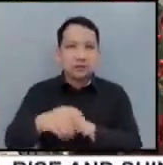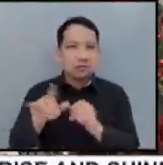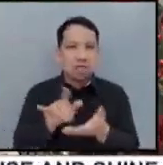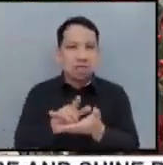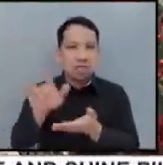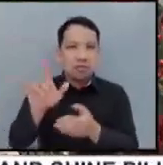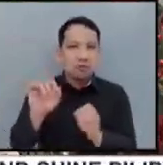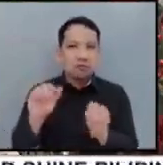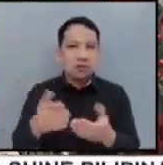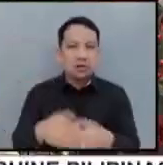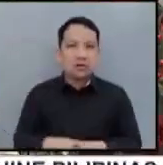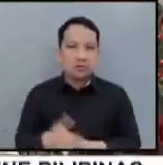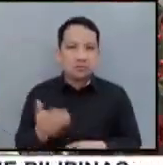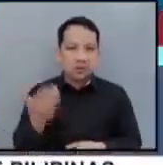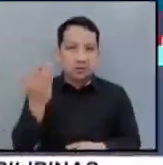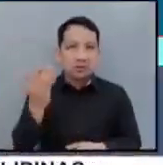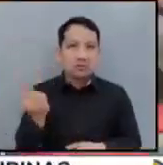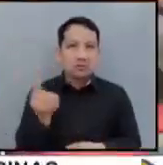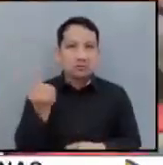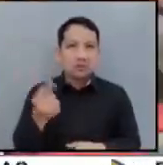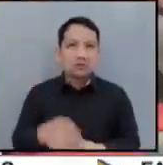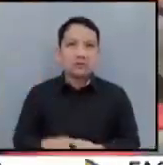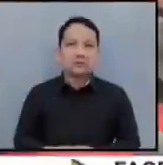detalye. Rise and shine, John.